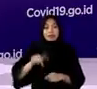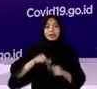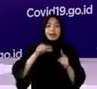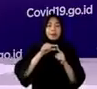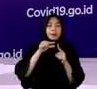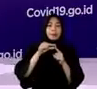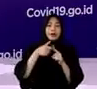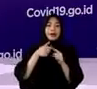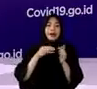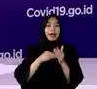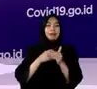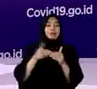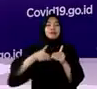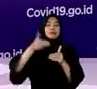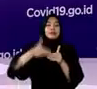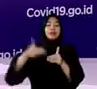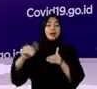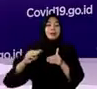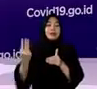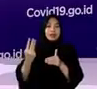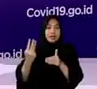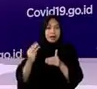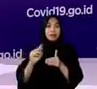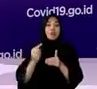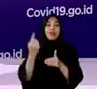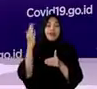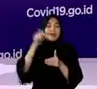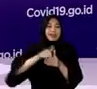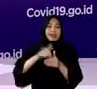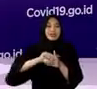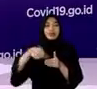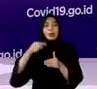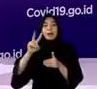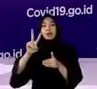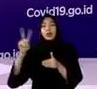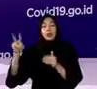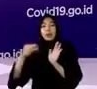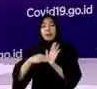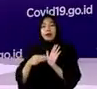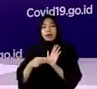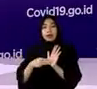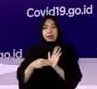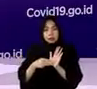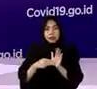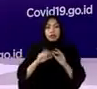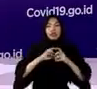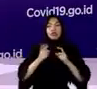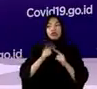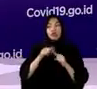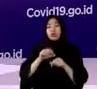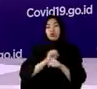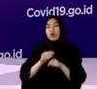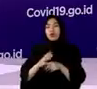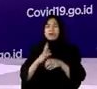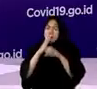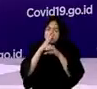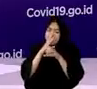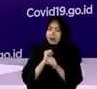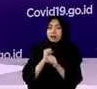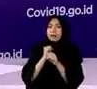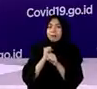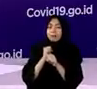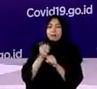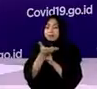yang berlangsung mulai hari ini hingga 22 Maret 2021, Satgas berharap masyarakat bersama